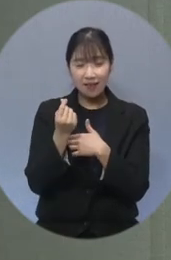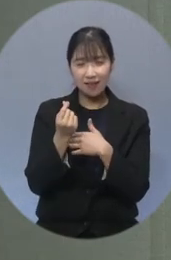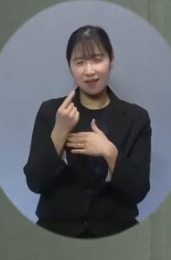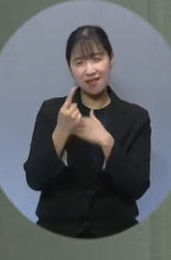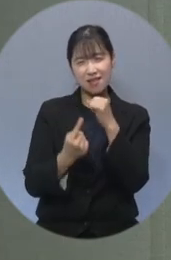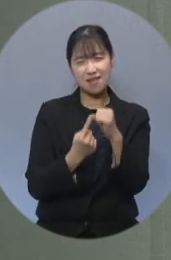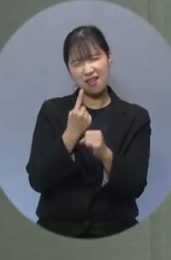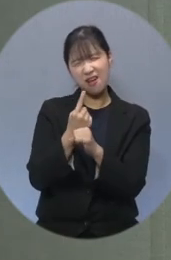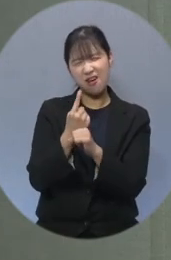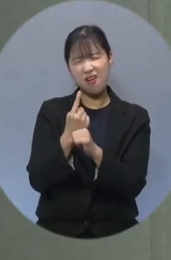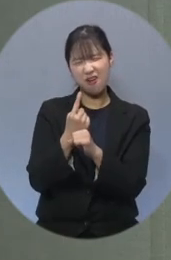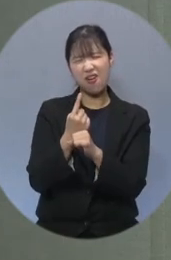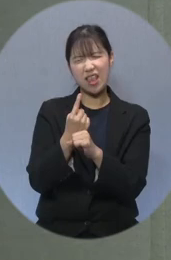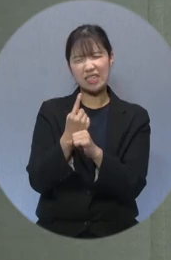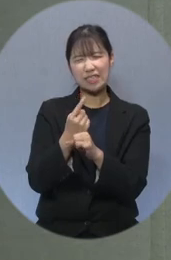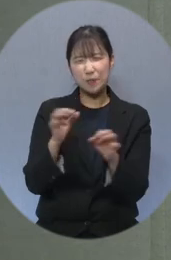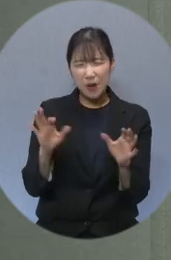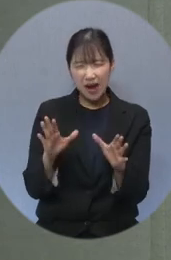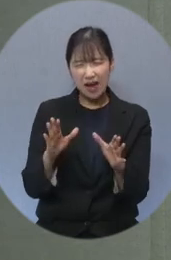1년 남아서 좀